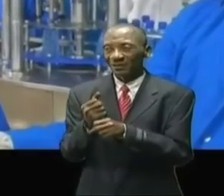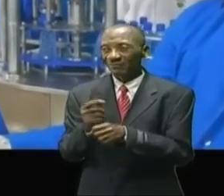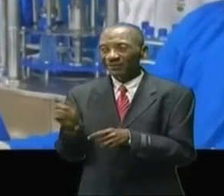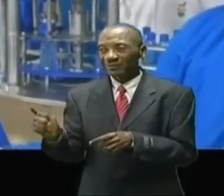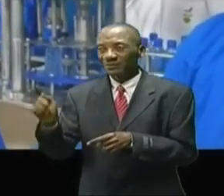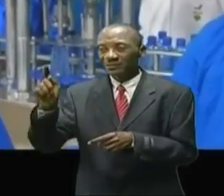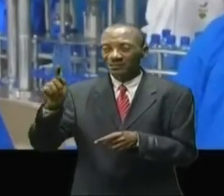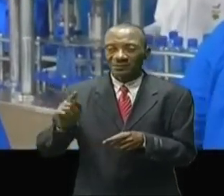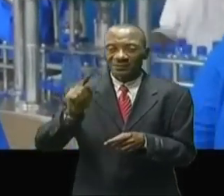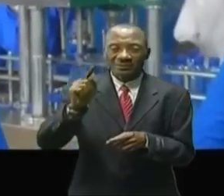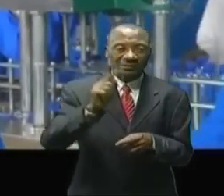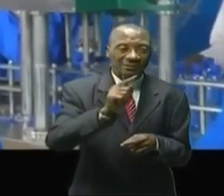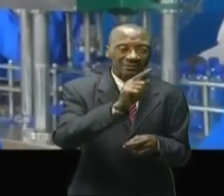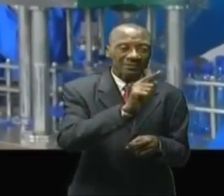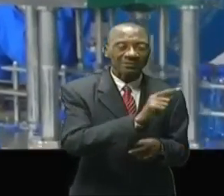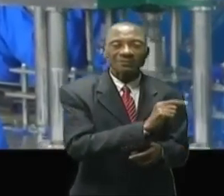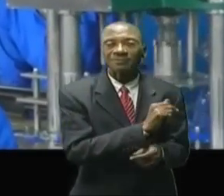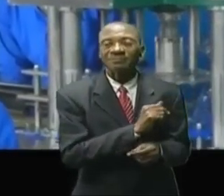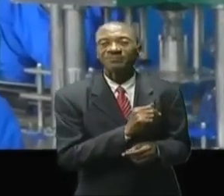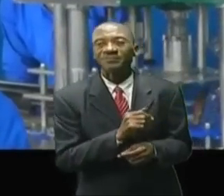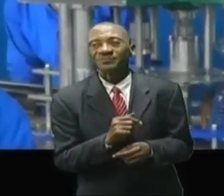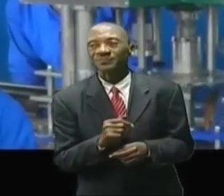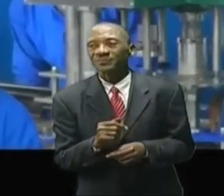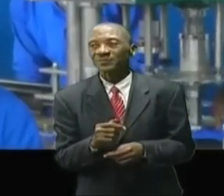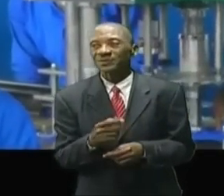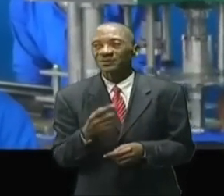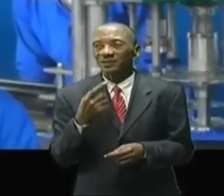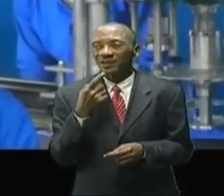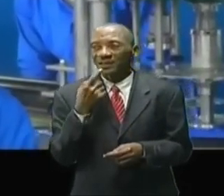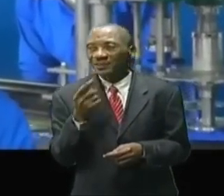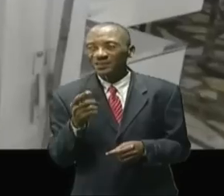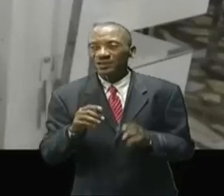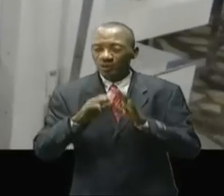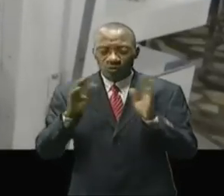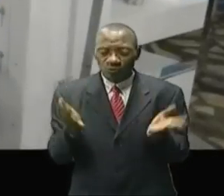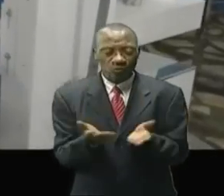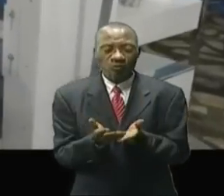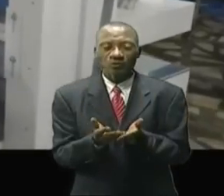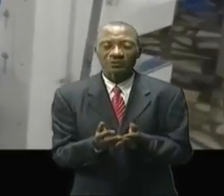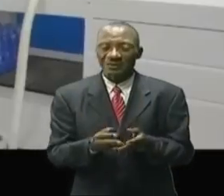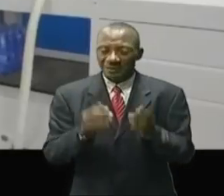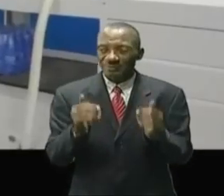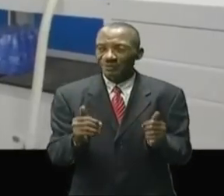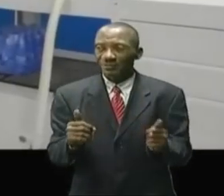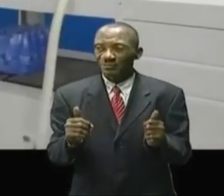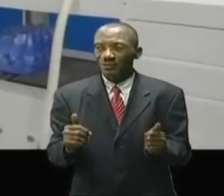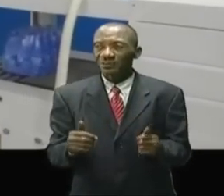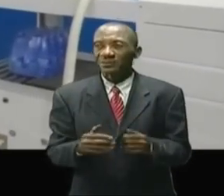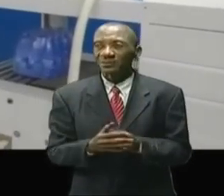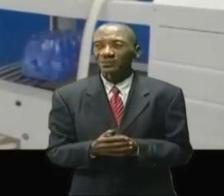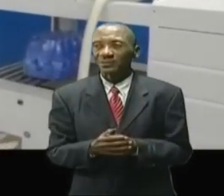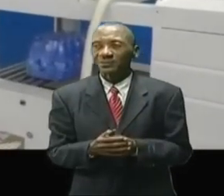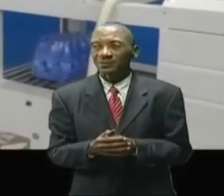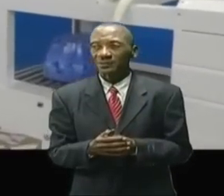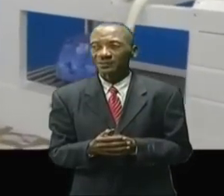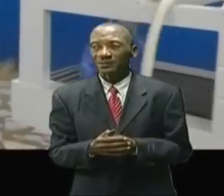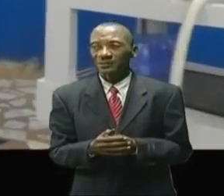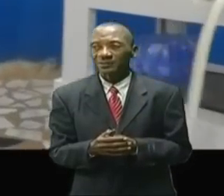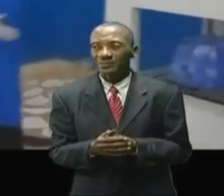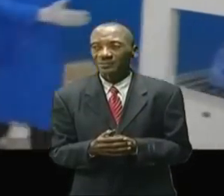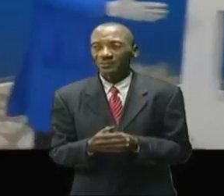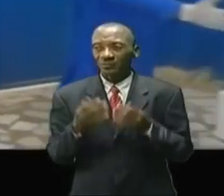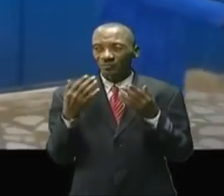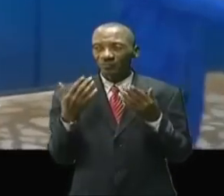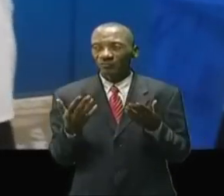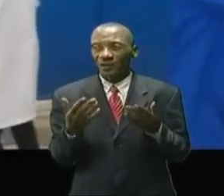niveau microscopique, donc il ne laisse passer que la molécule d'eau. Maurice Tshikoya Kayembe répond ainsi à la demande du président de la